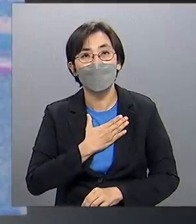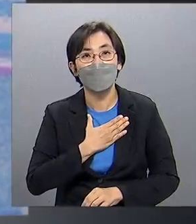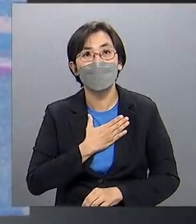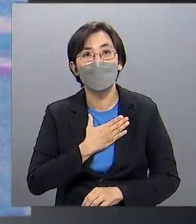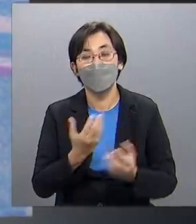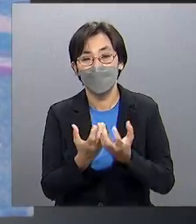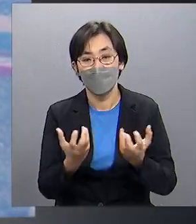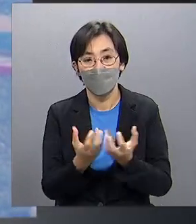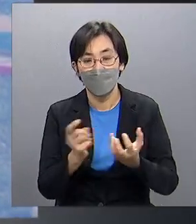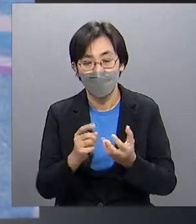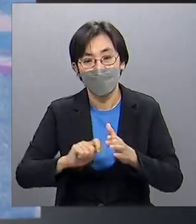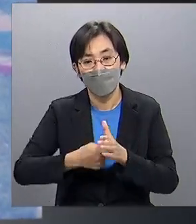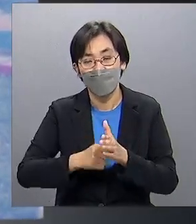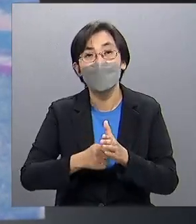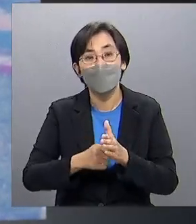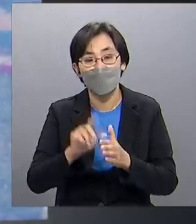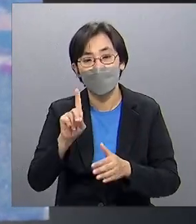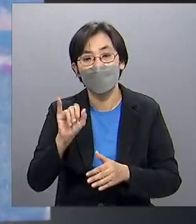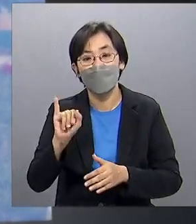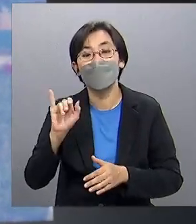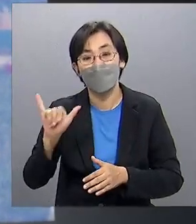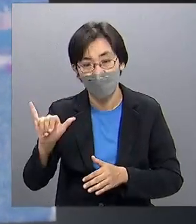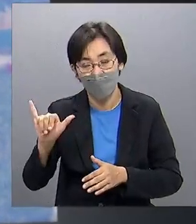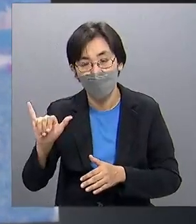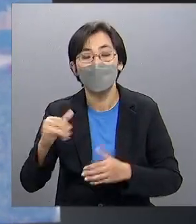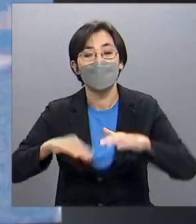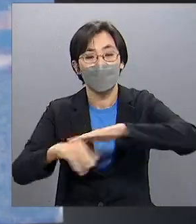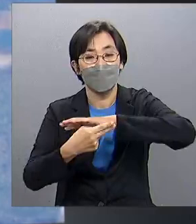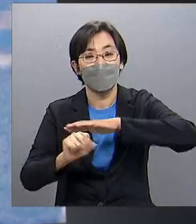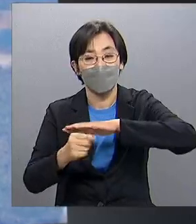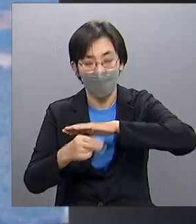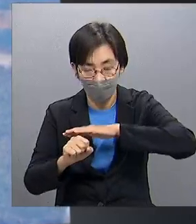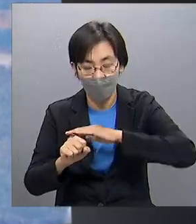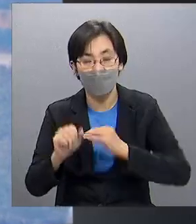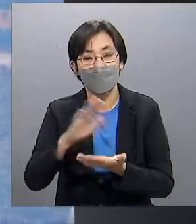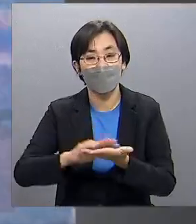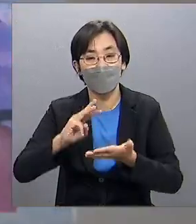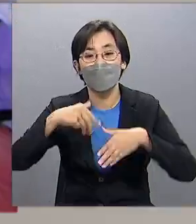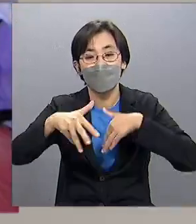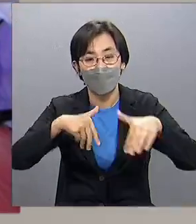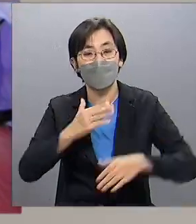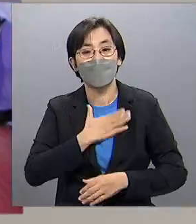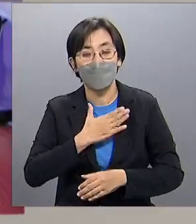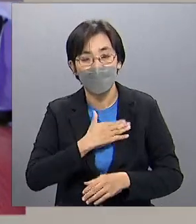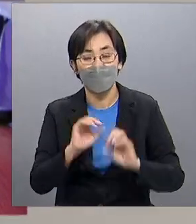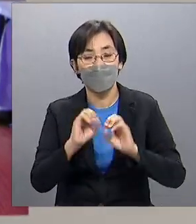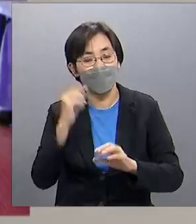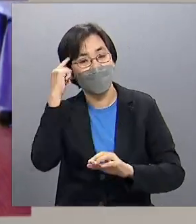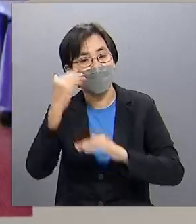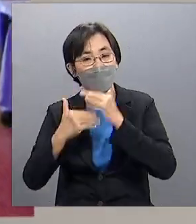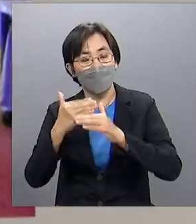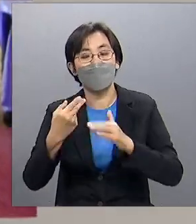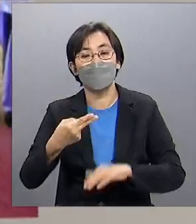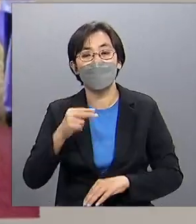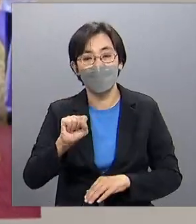แจ DIY ซึ่งเป็นหลักสูตรที่ทางวิทยาลัยได้ไปพัฒนาหลักสูตรร่วมกับโครง